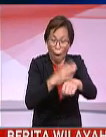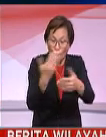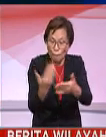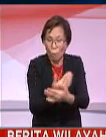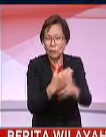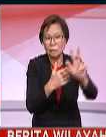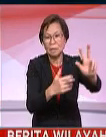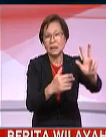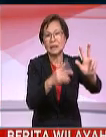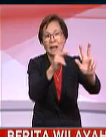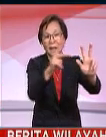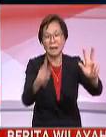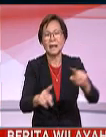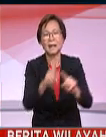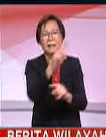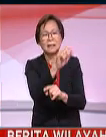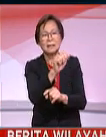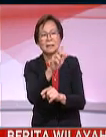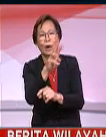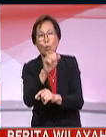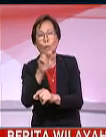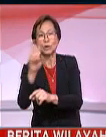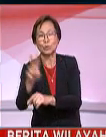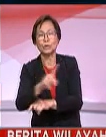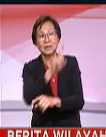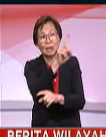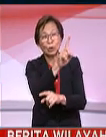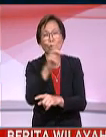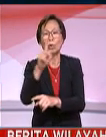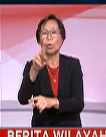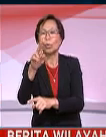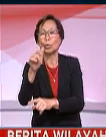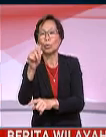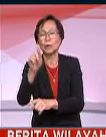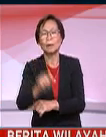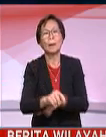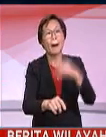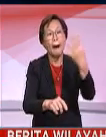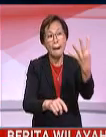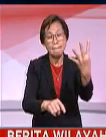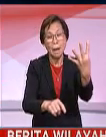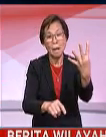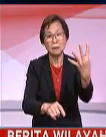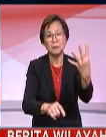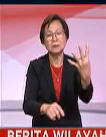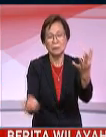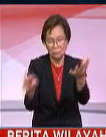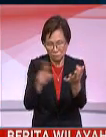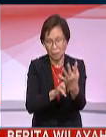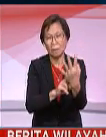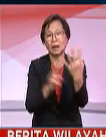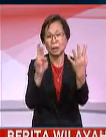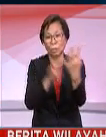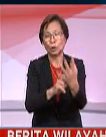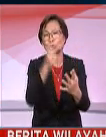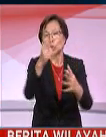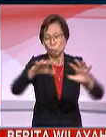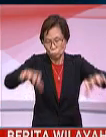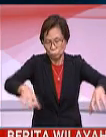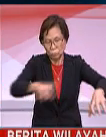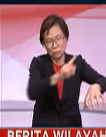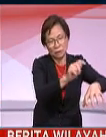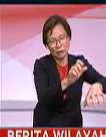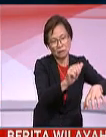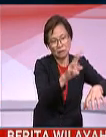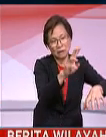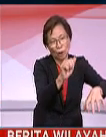Kinabalu, Tawau 2 dan 1 kes di Kudat. 4 wabak aktif turut direkod melibatkan 2 lokaliti di Tawau